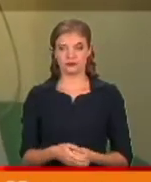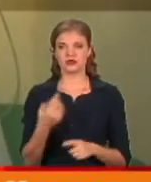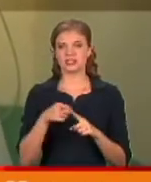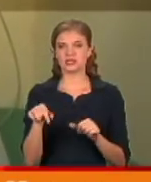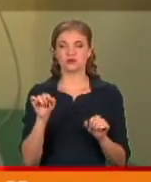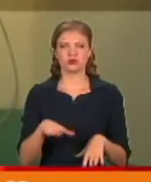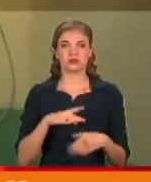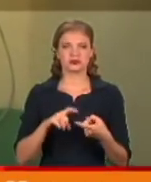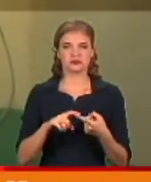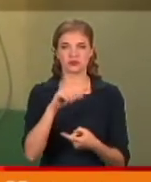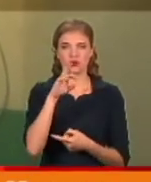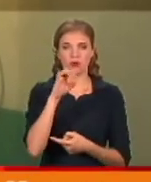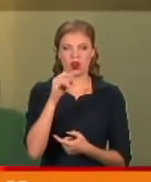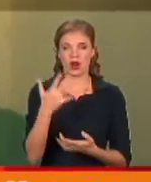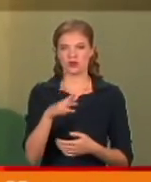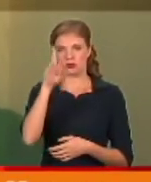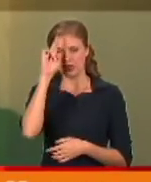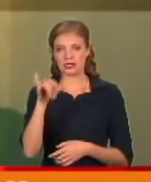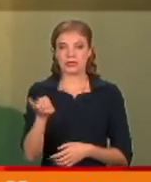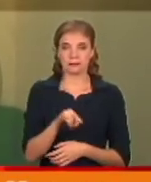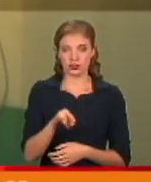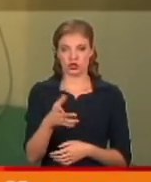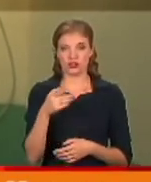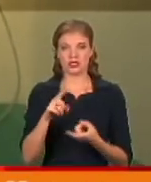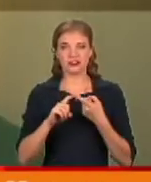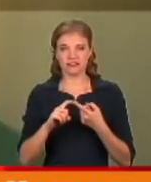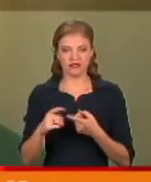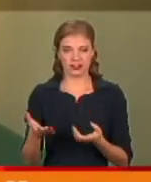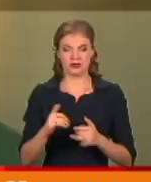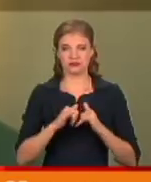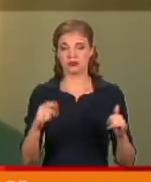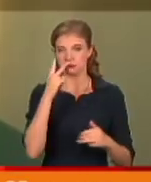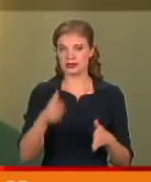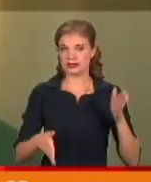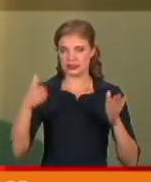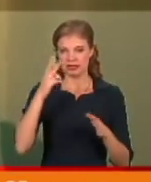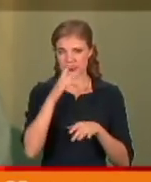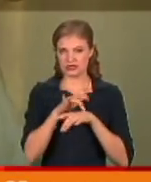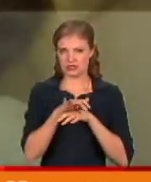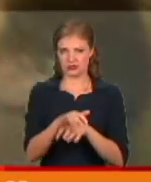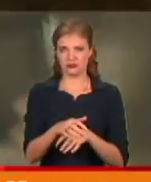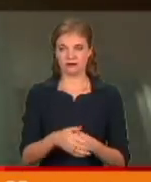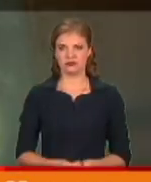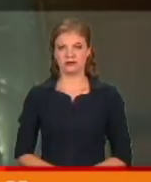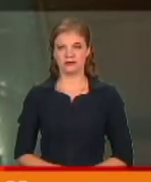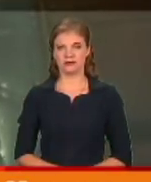може якась холєра бути. Якщо і таргани, і миші, то носять всяку інфекцію. По стінах кругом. Та от подивіться. Боже!